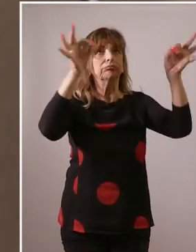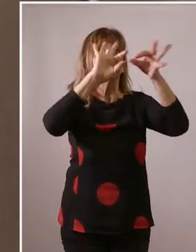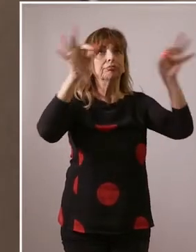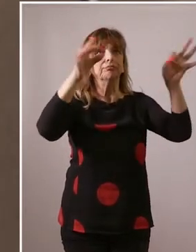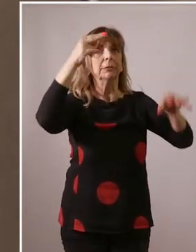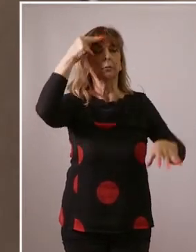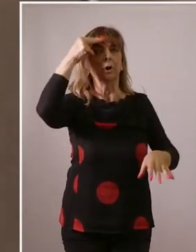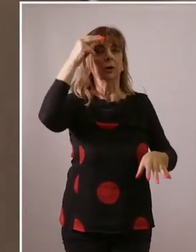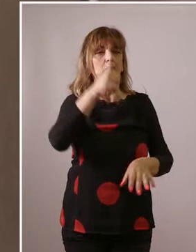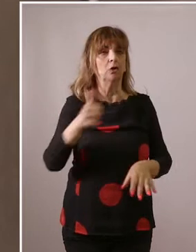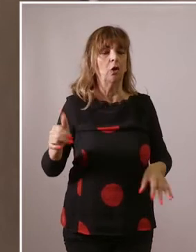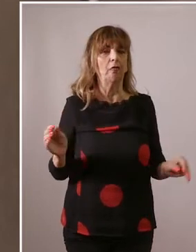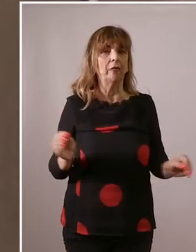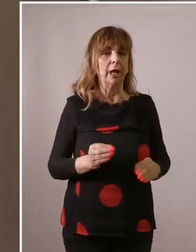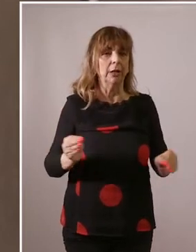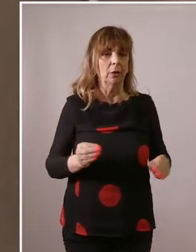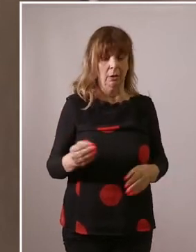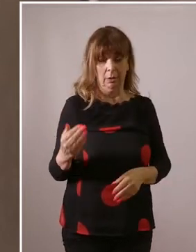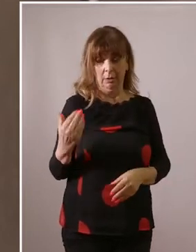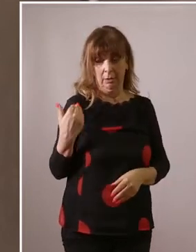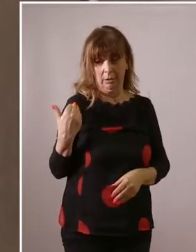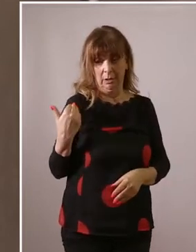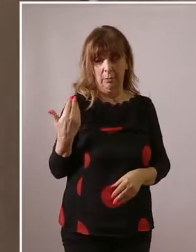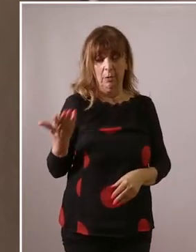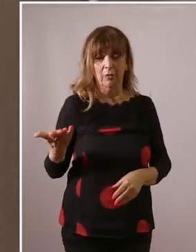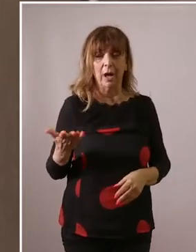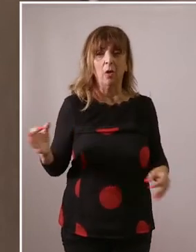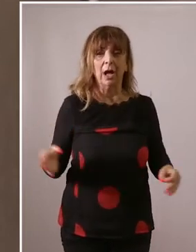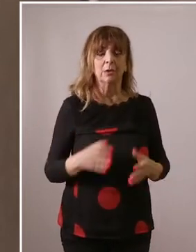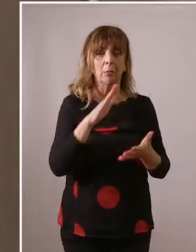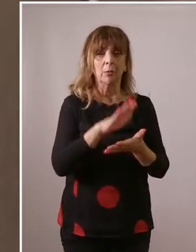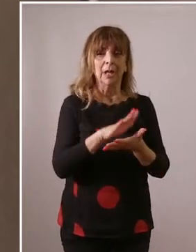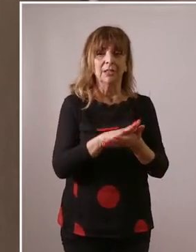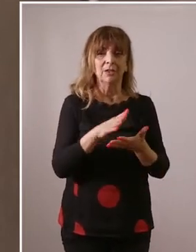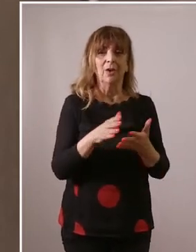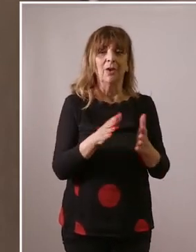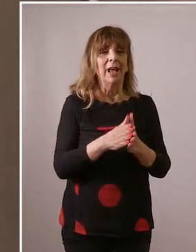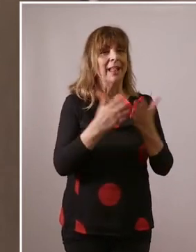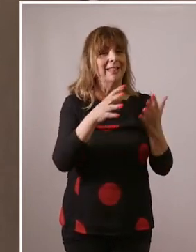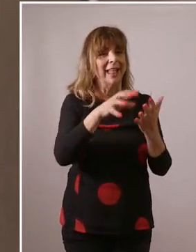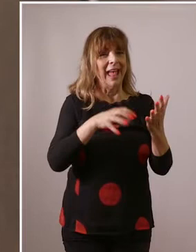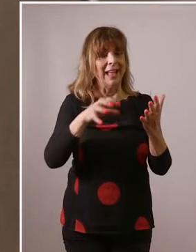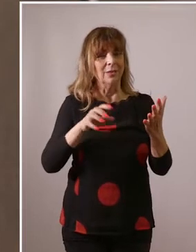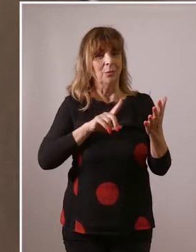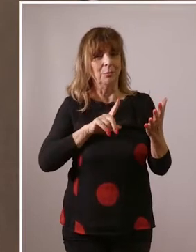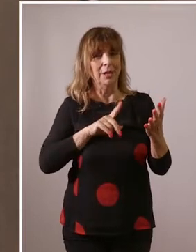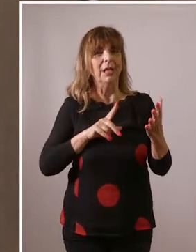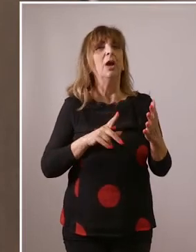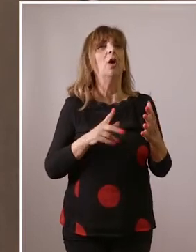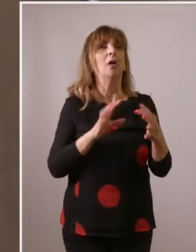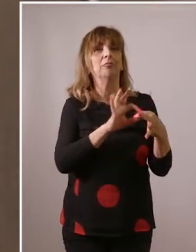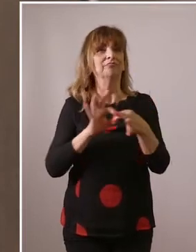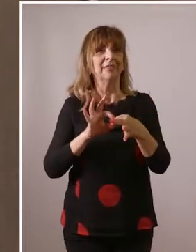poco tempo fa in occasione della pubblicazione di un piccolo testo mio relativo alla didattica innovativa